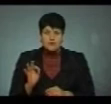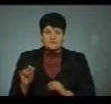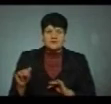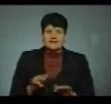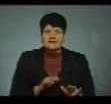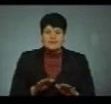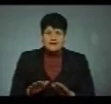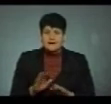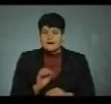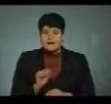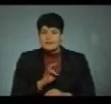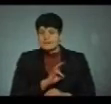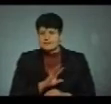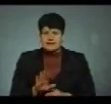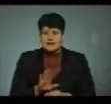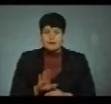ділах, а не по,